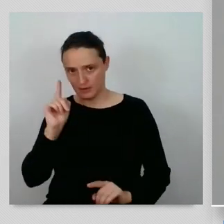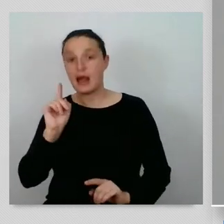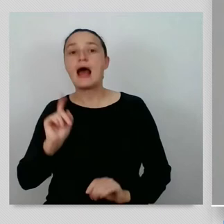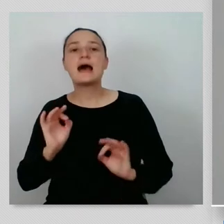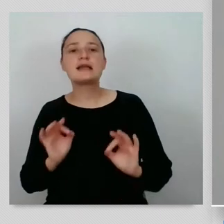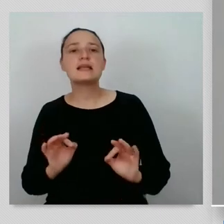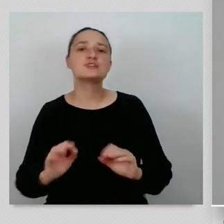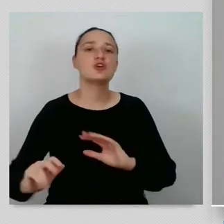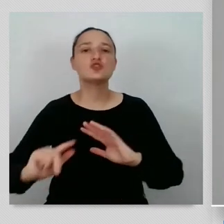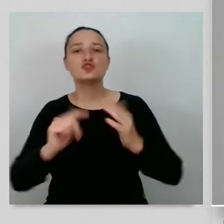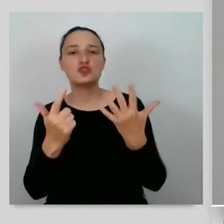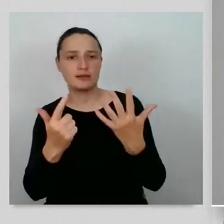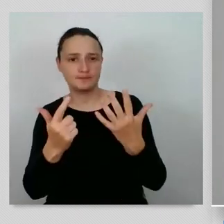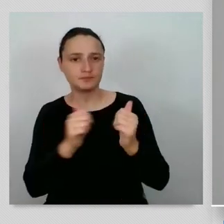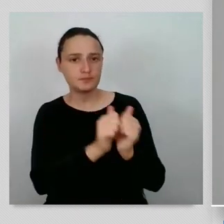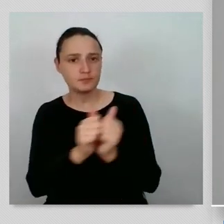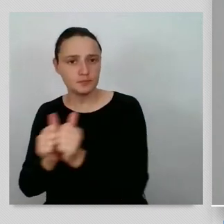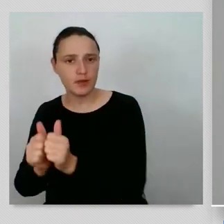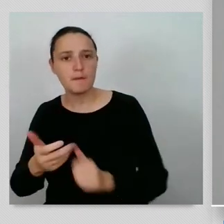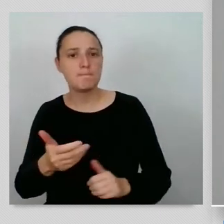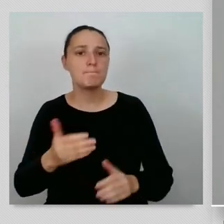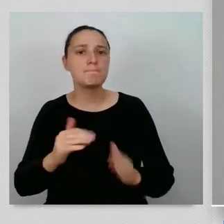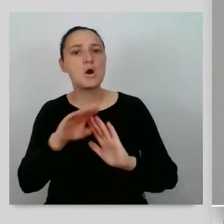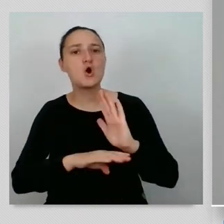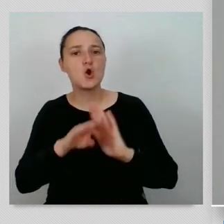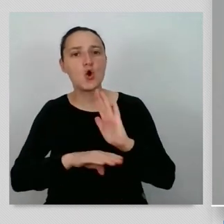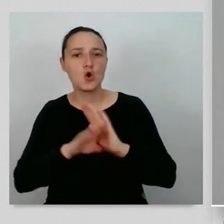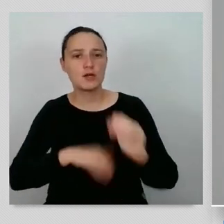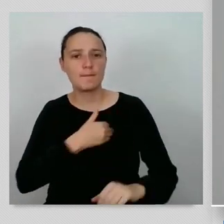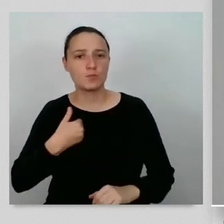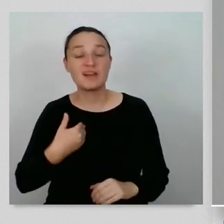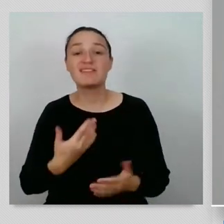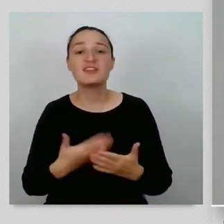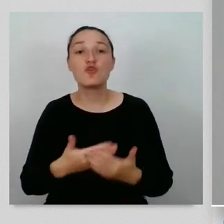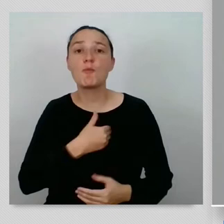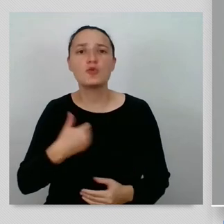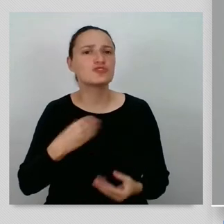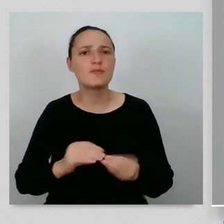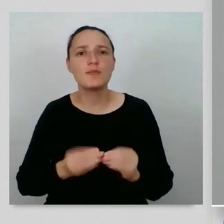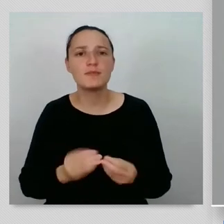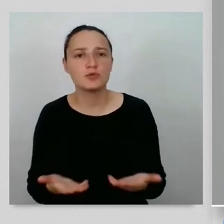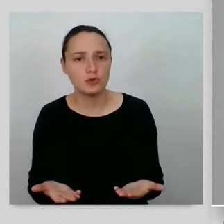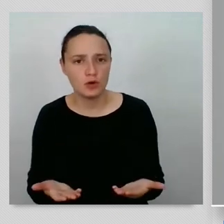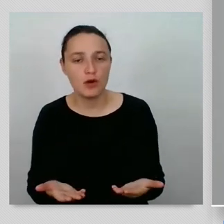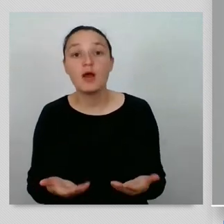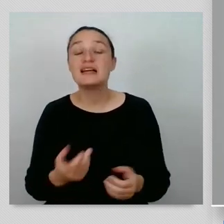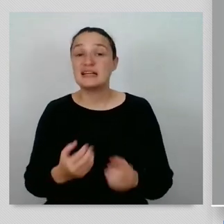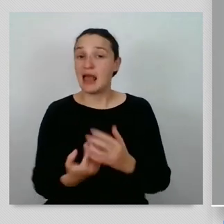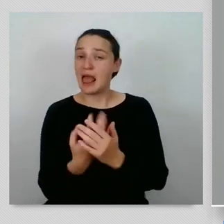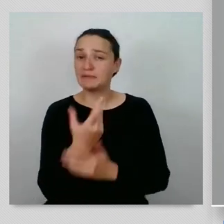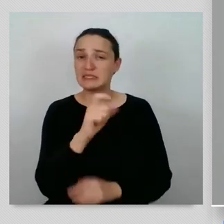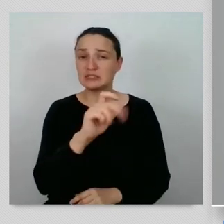podstawowych, programowych, dlaczego w Polsce mamy kłopoty z realizacją tej polityki. Nadmiar emisji CO2 w Polsce